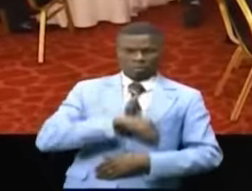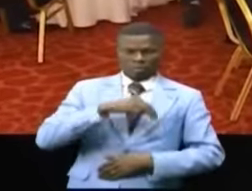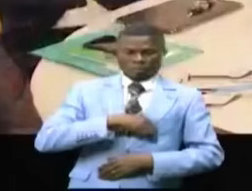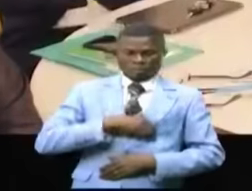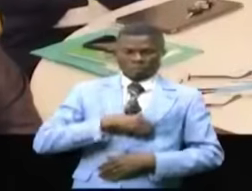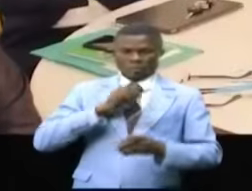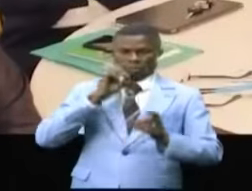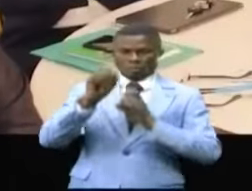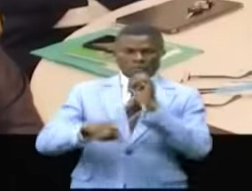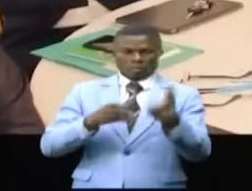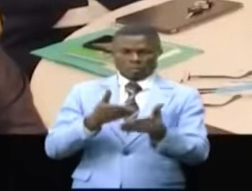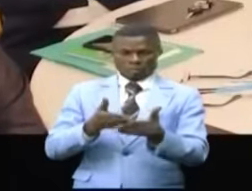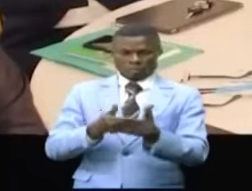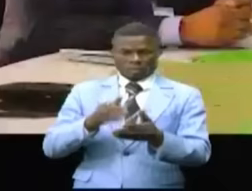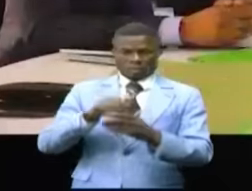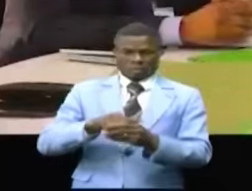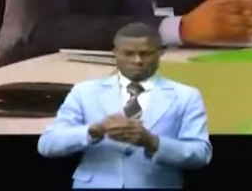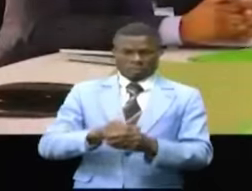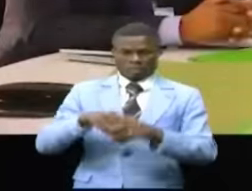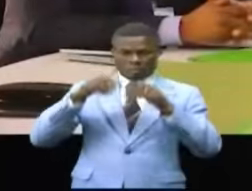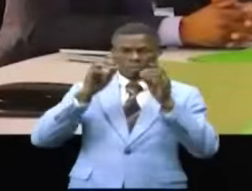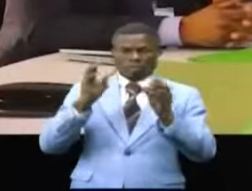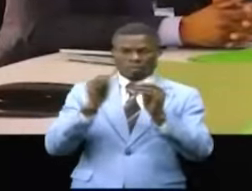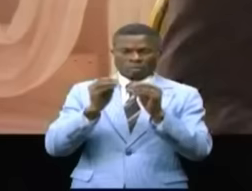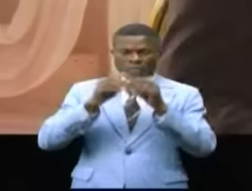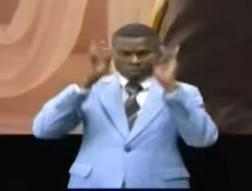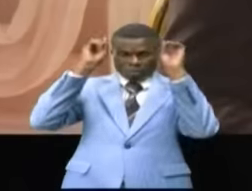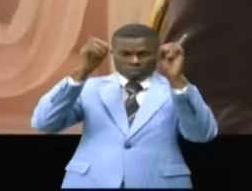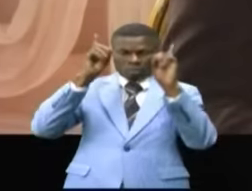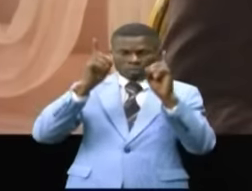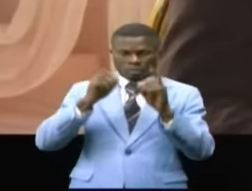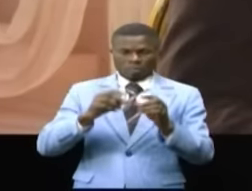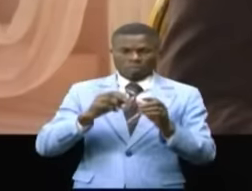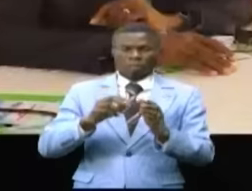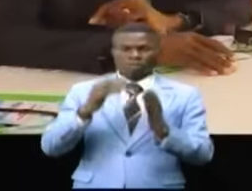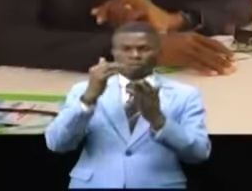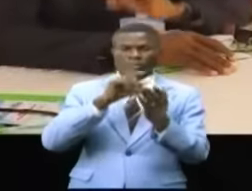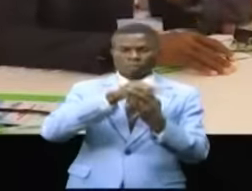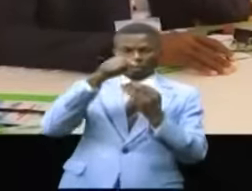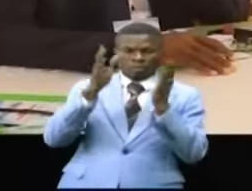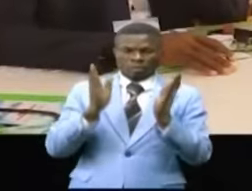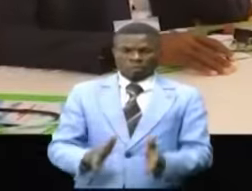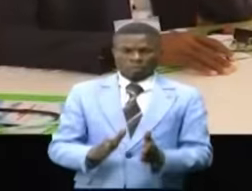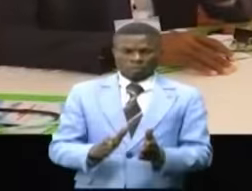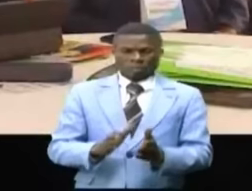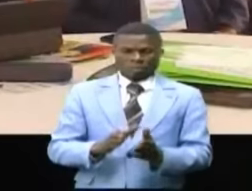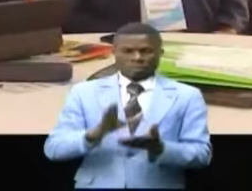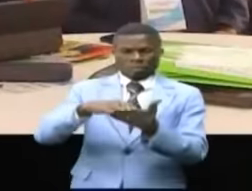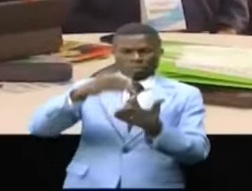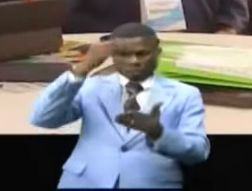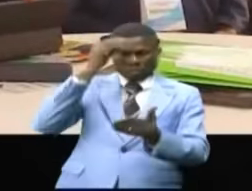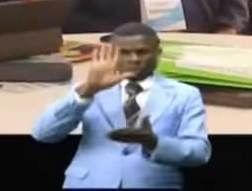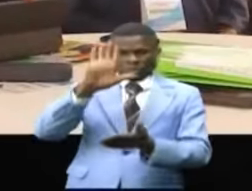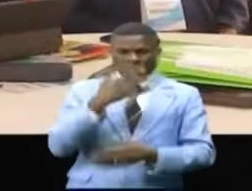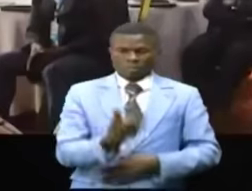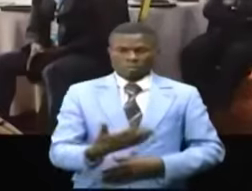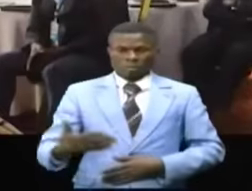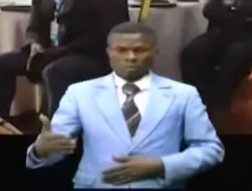d'audit. Dans cette matinée pédagogique, le réviseur comptable se sont appropriés les 5